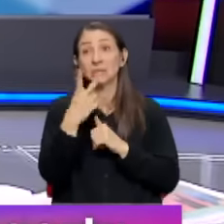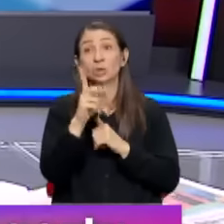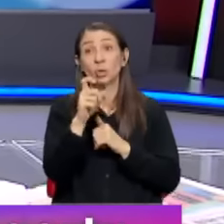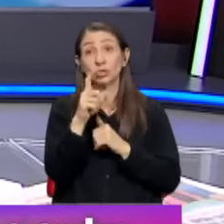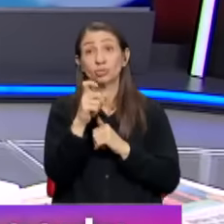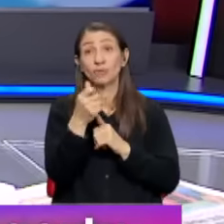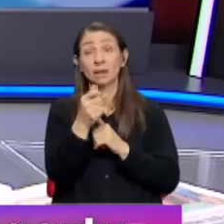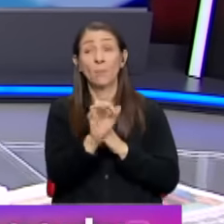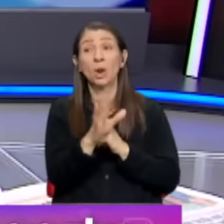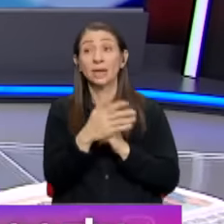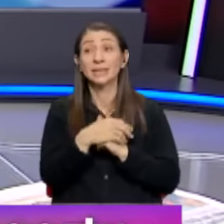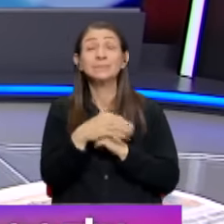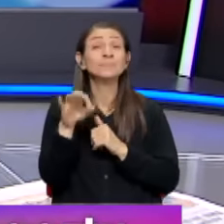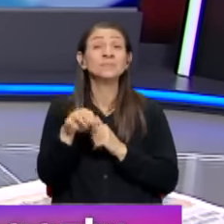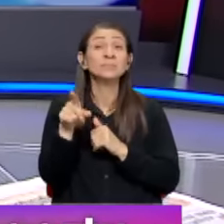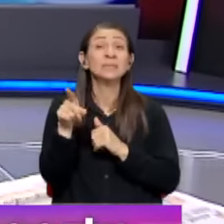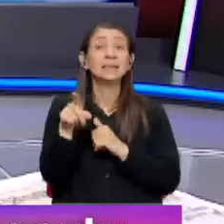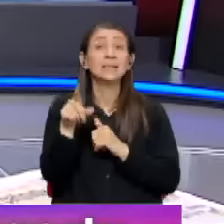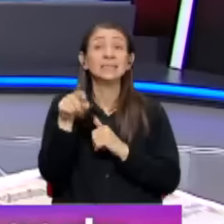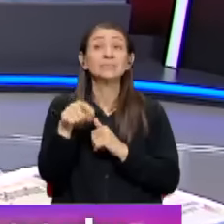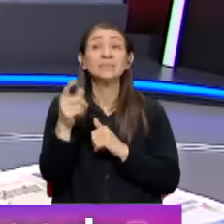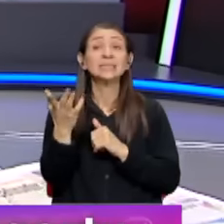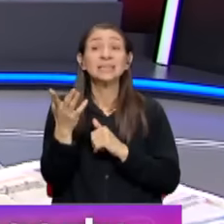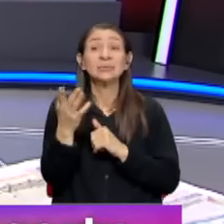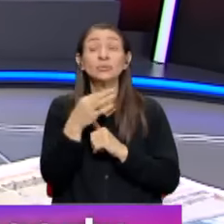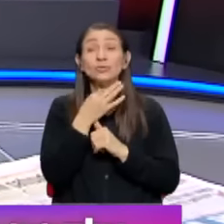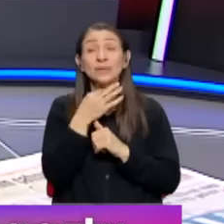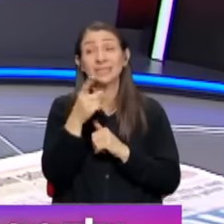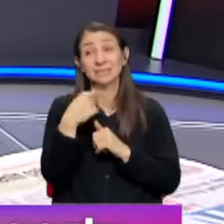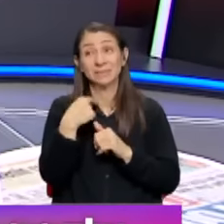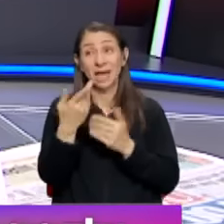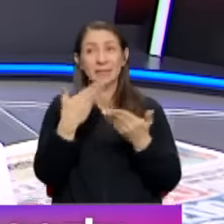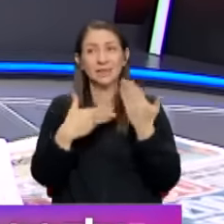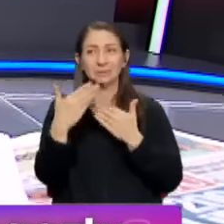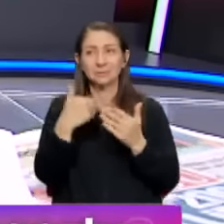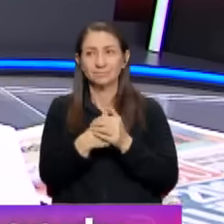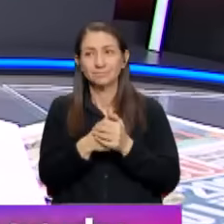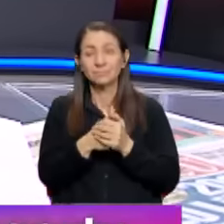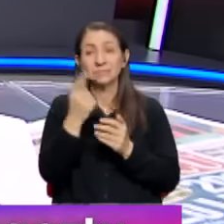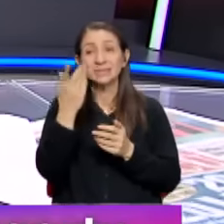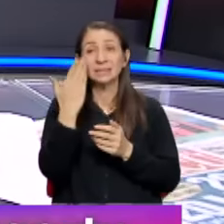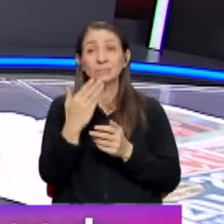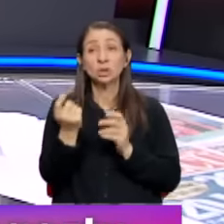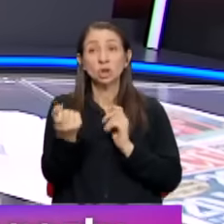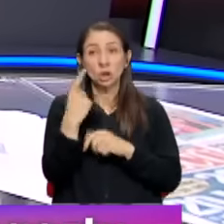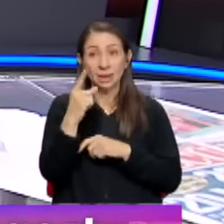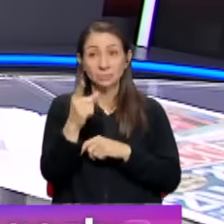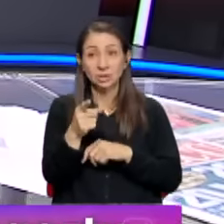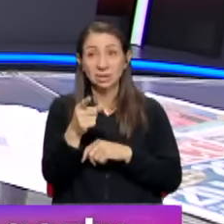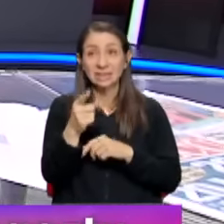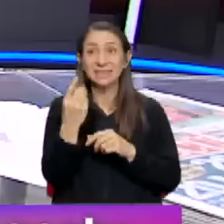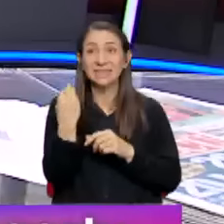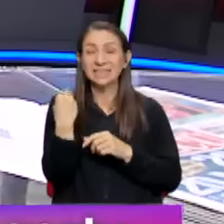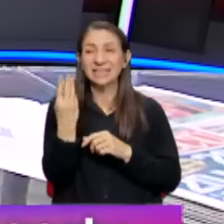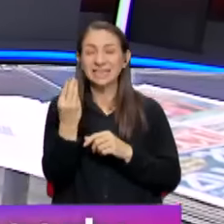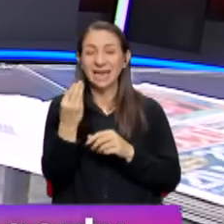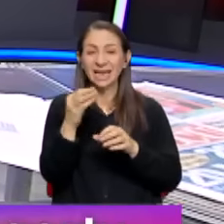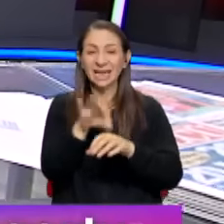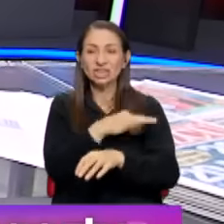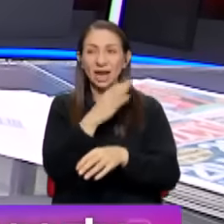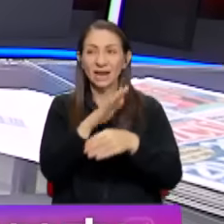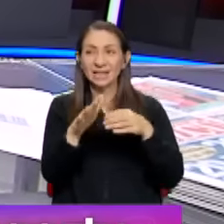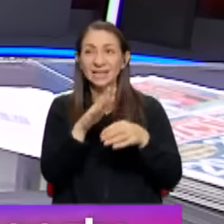2019'da fiyatlar böyleydi. Şimdi nasıl? Lütfen siz bizlere anlatın. Bir izleyicimiz göndermiş. Taze kaşar